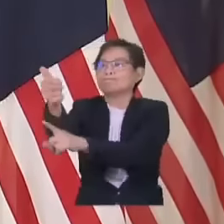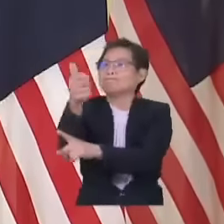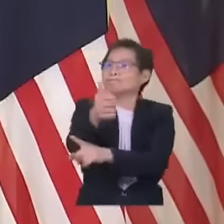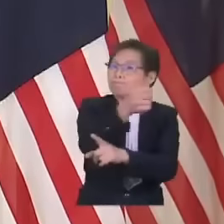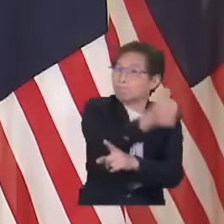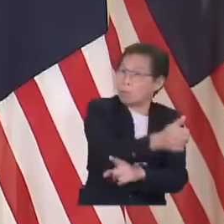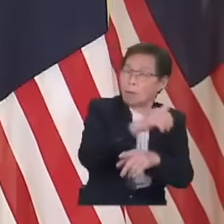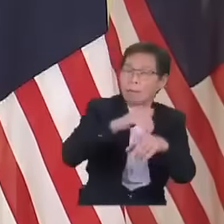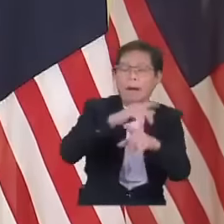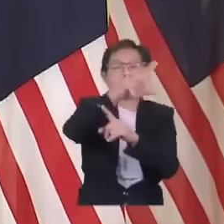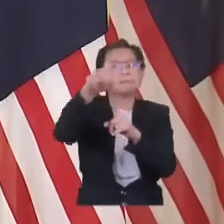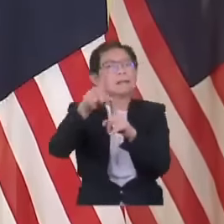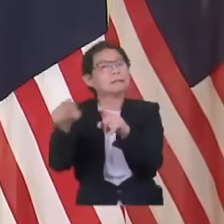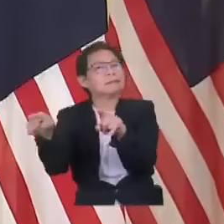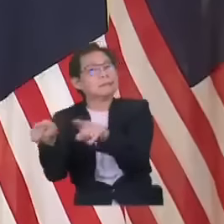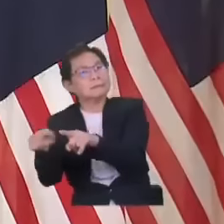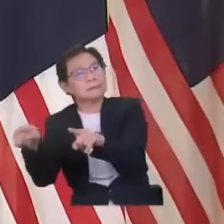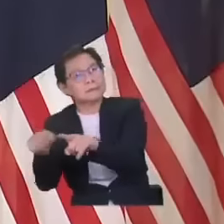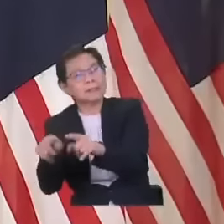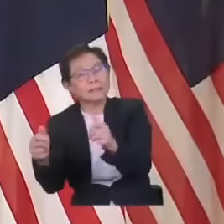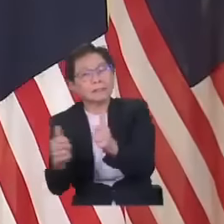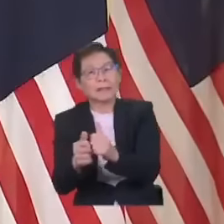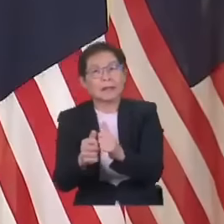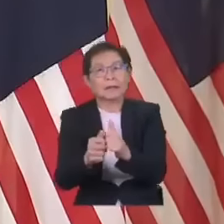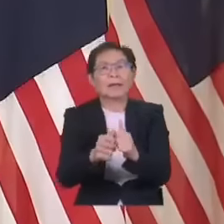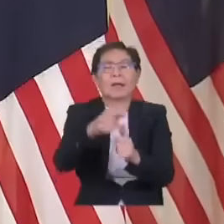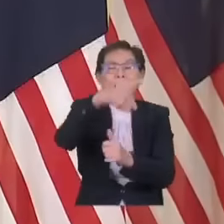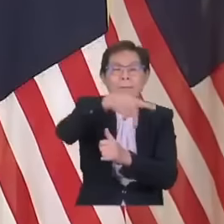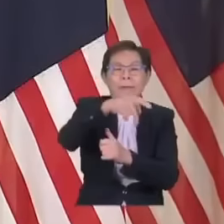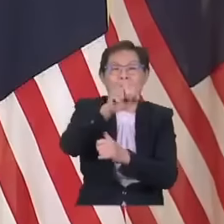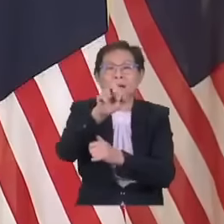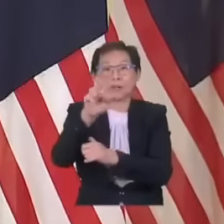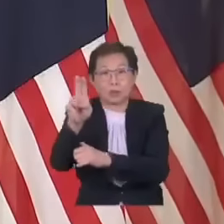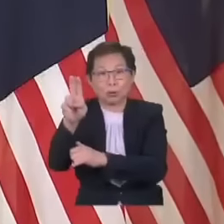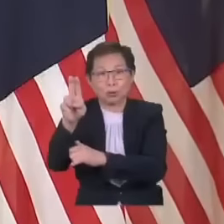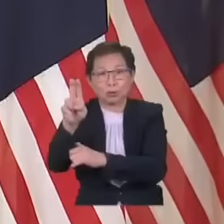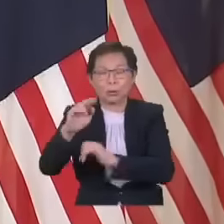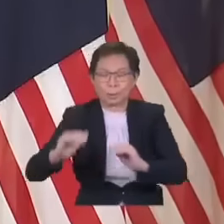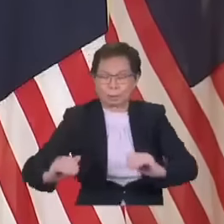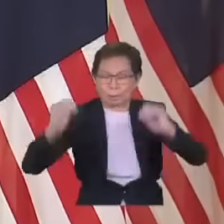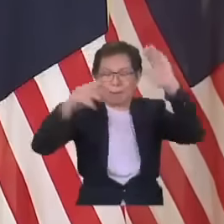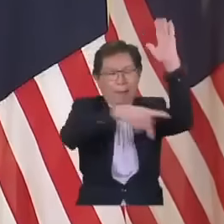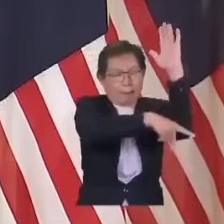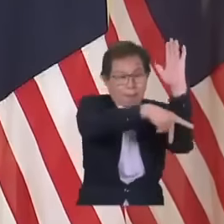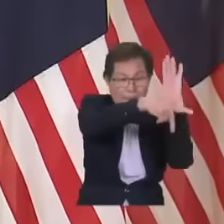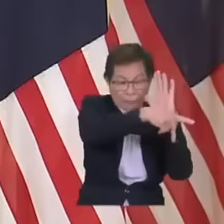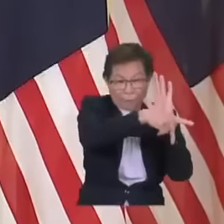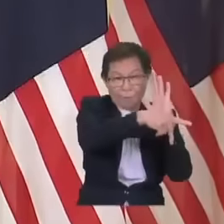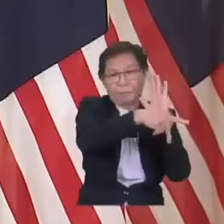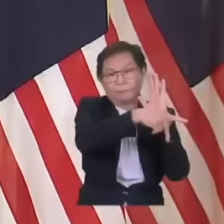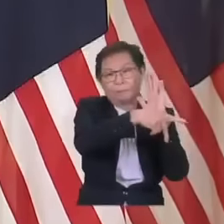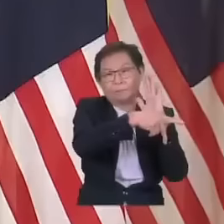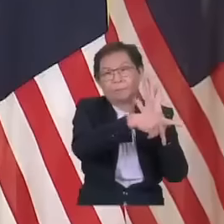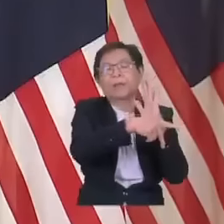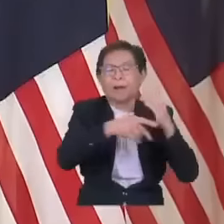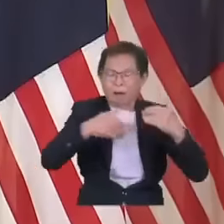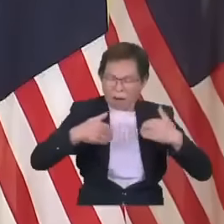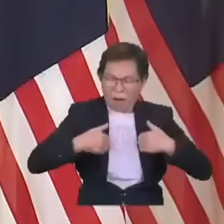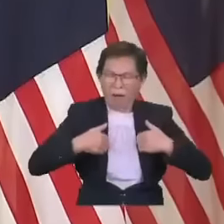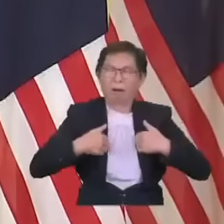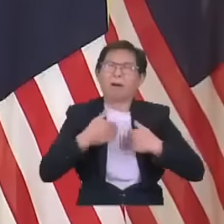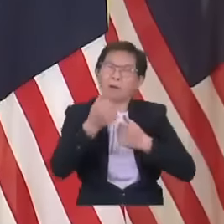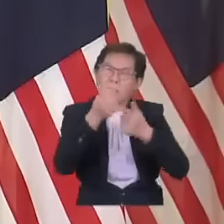pada tari yang sama dengan pilihan Raya umum di peringkat paliman meskipun beberapa